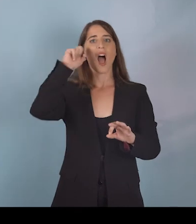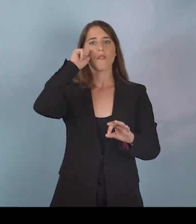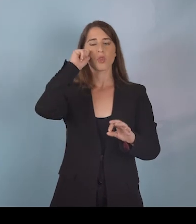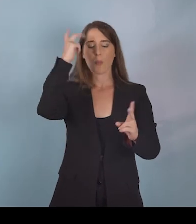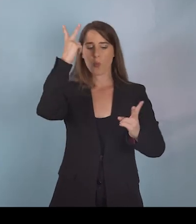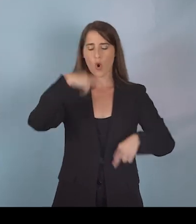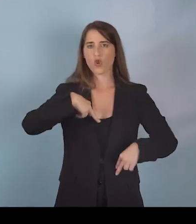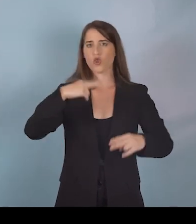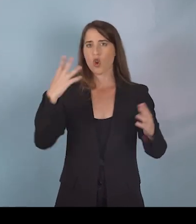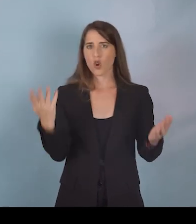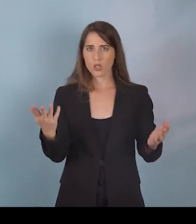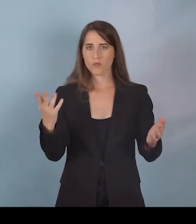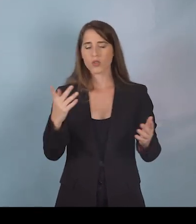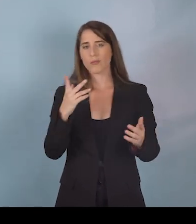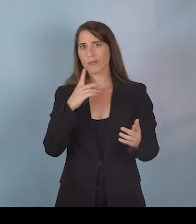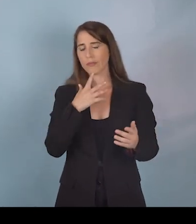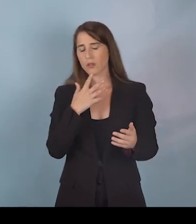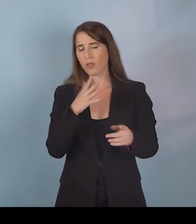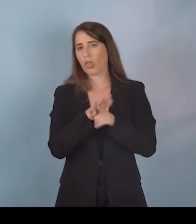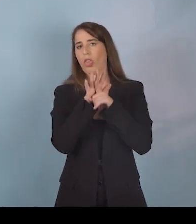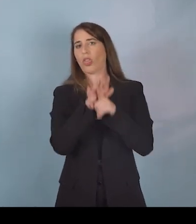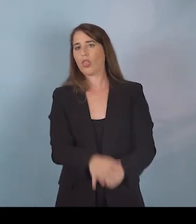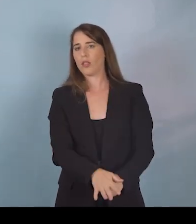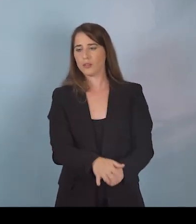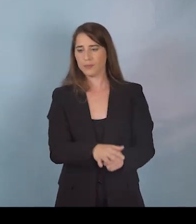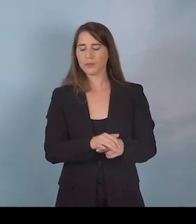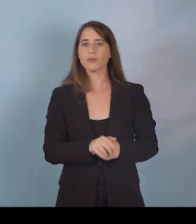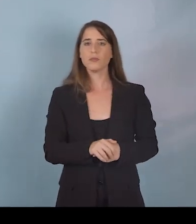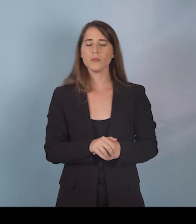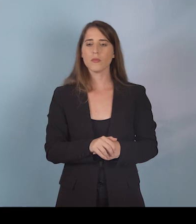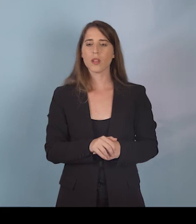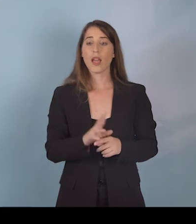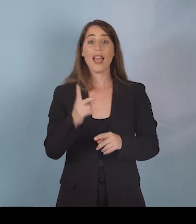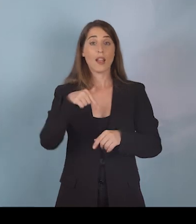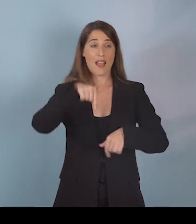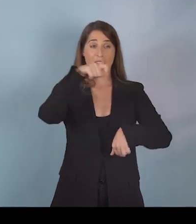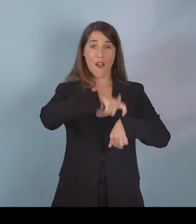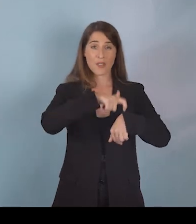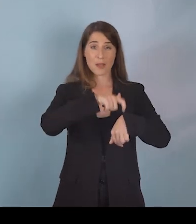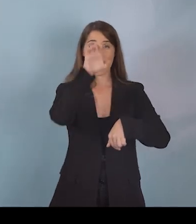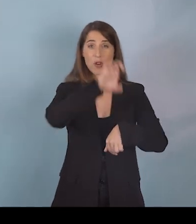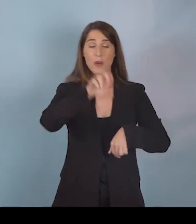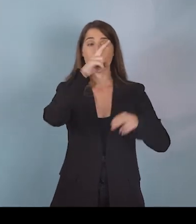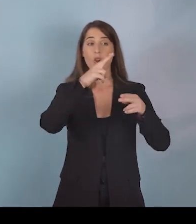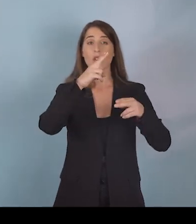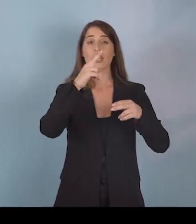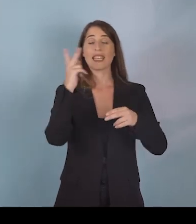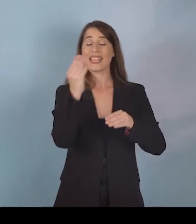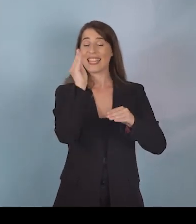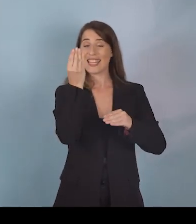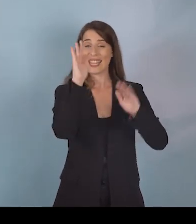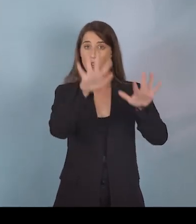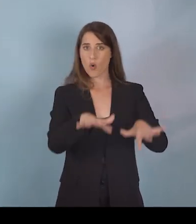πλήρως την έννοια του αυτοπροσδιορισμού. Με δεδομένη αυτή την οδηγία λοιπόν του Ευρωπαϊκού Κοινοβουλίου,